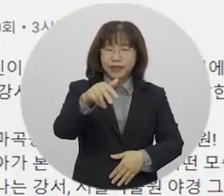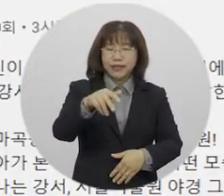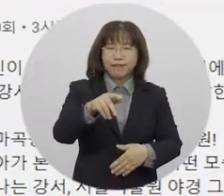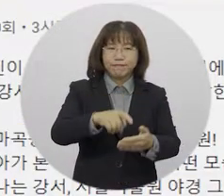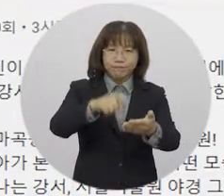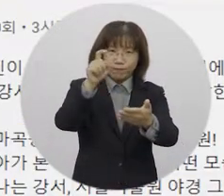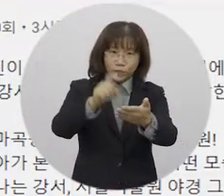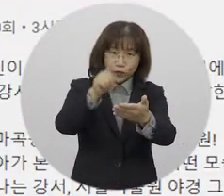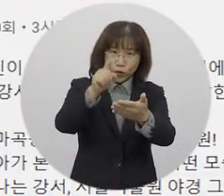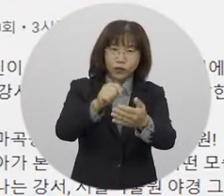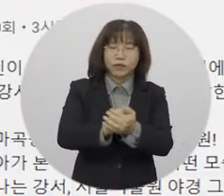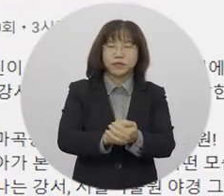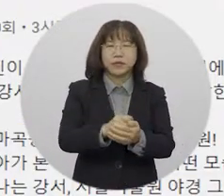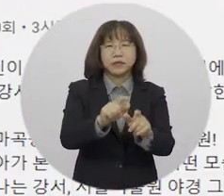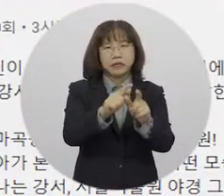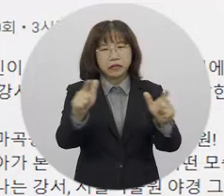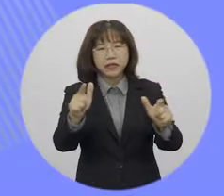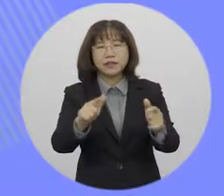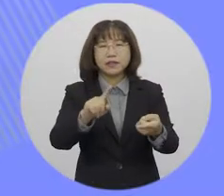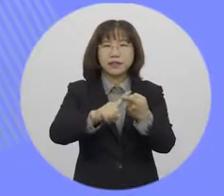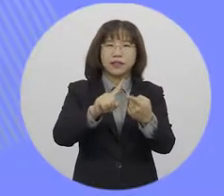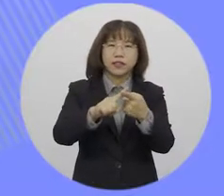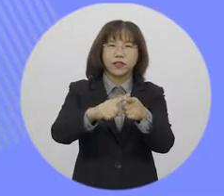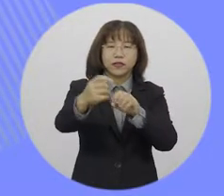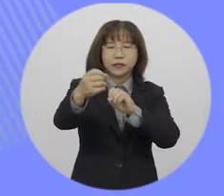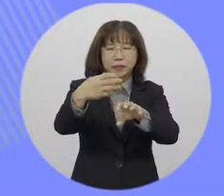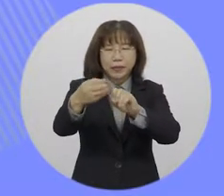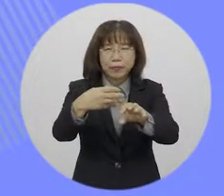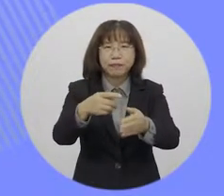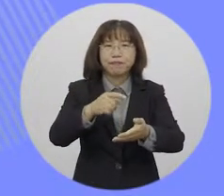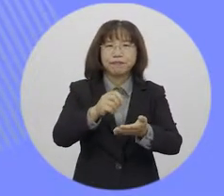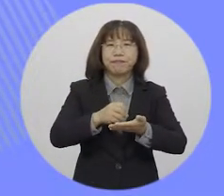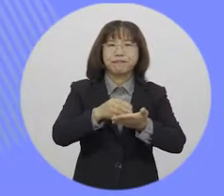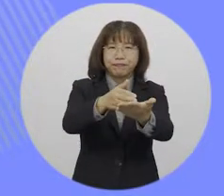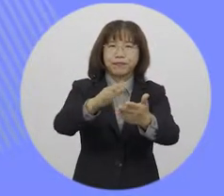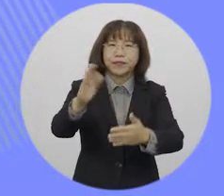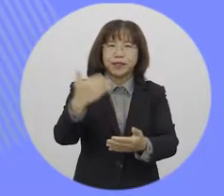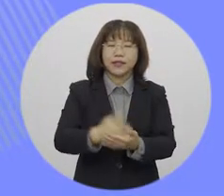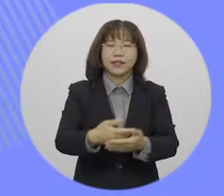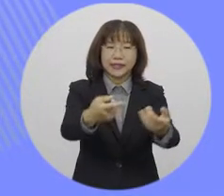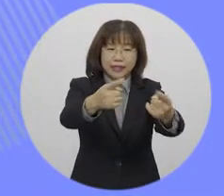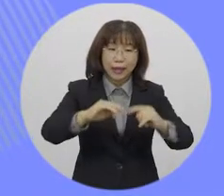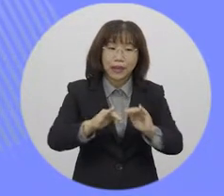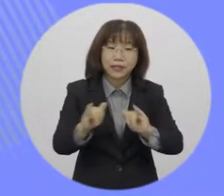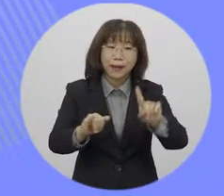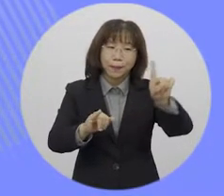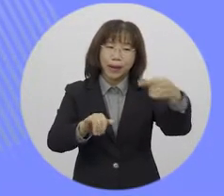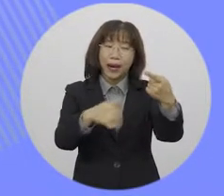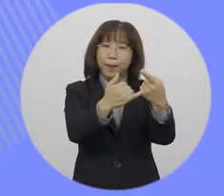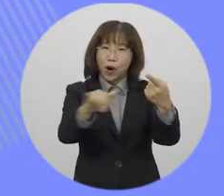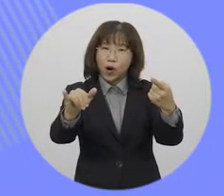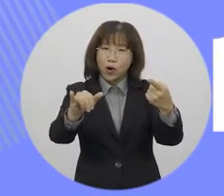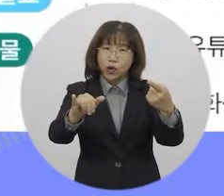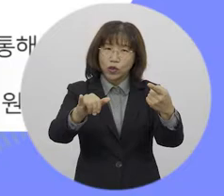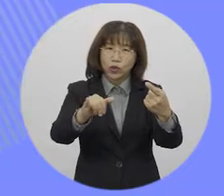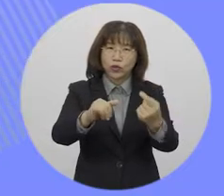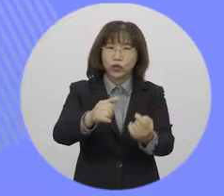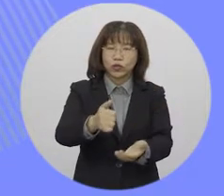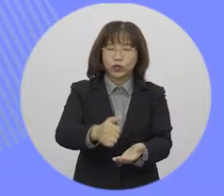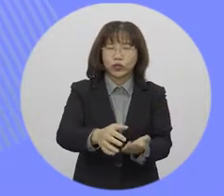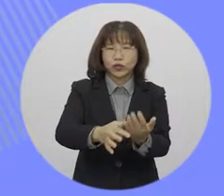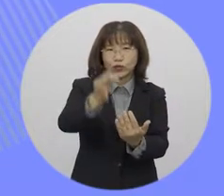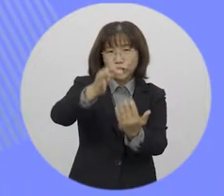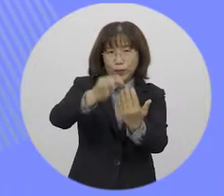뒤 구독 인증 사진과 낱말 퀴즈 정답을 참여 링크로 제출하면 되며 참가자 100명을 추첨해